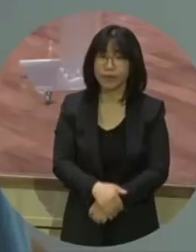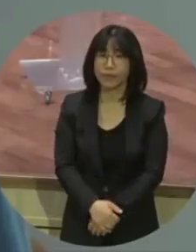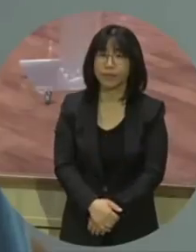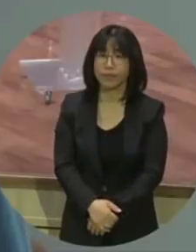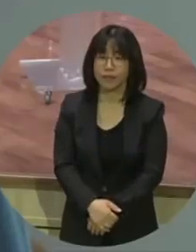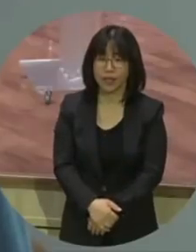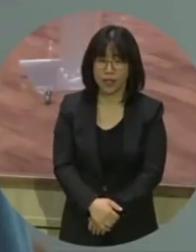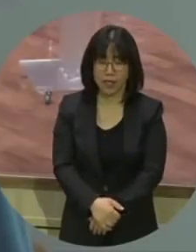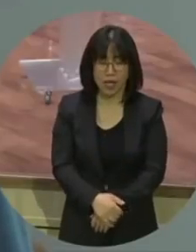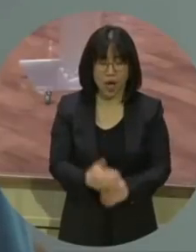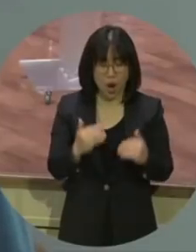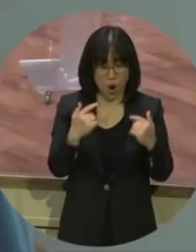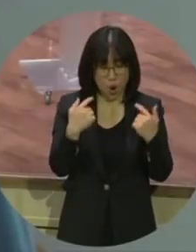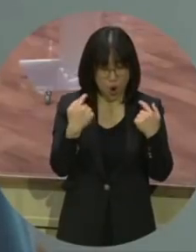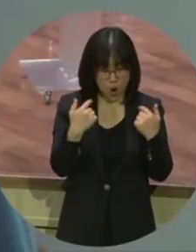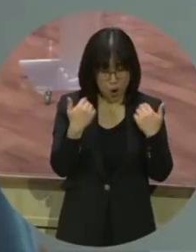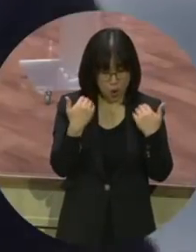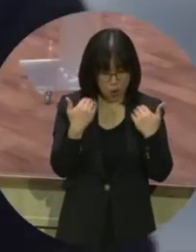못 갈키고